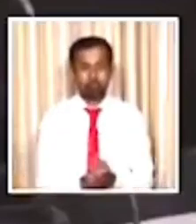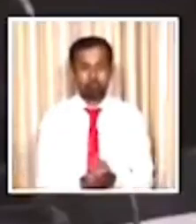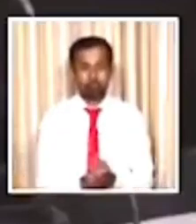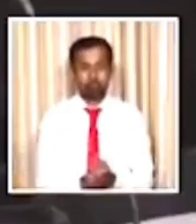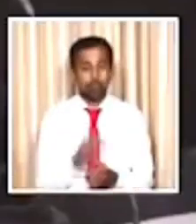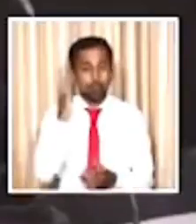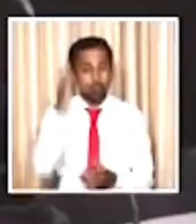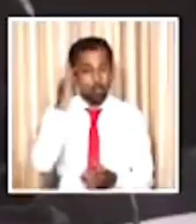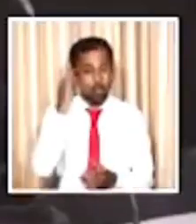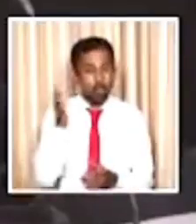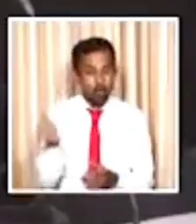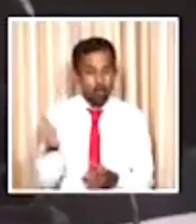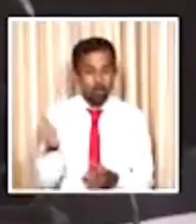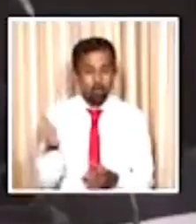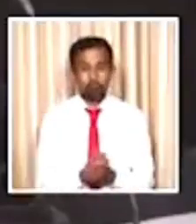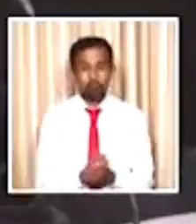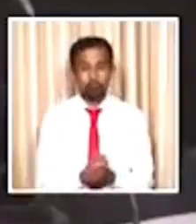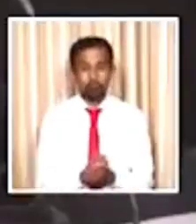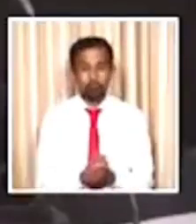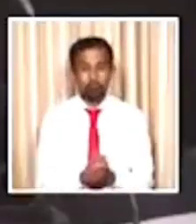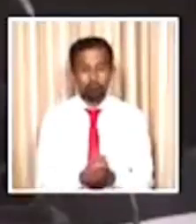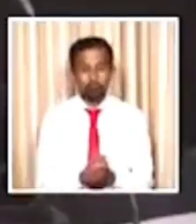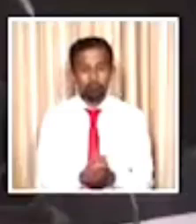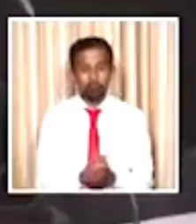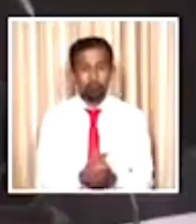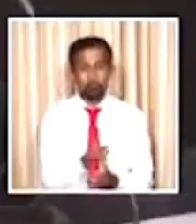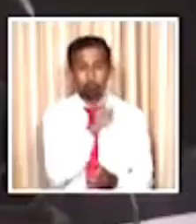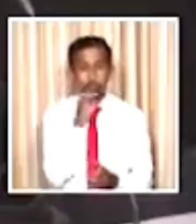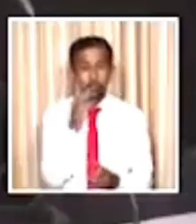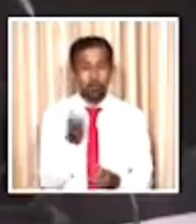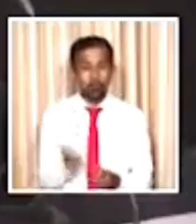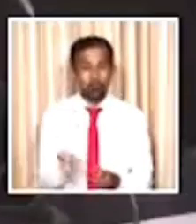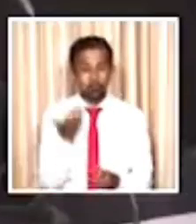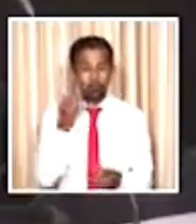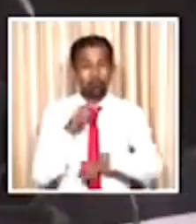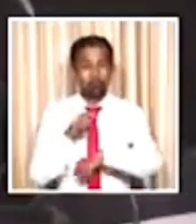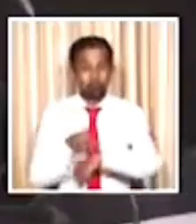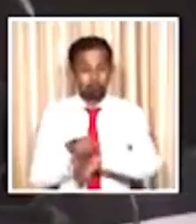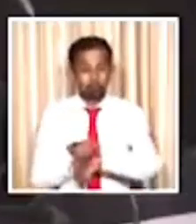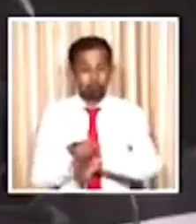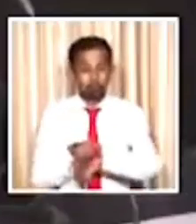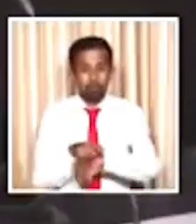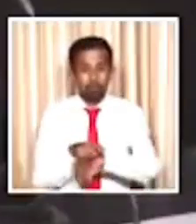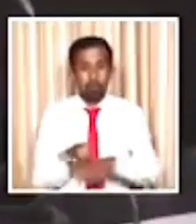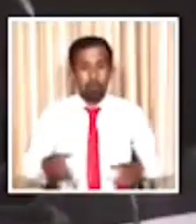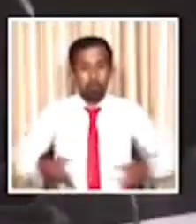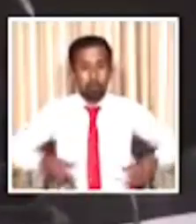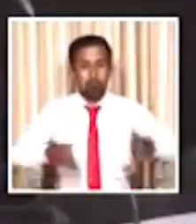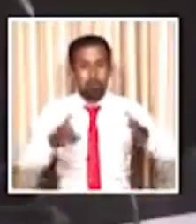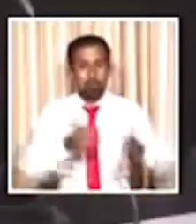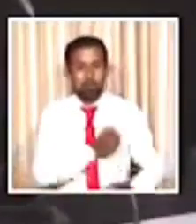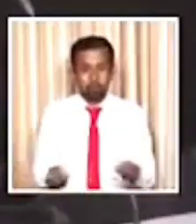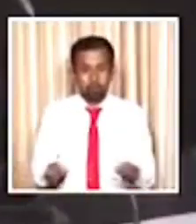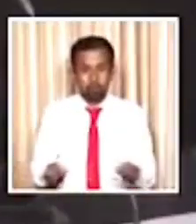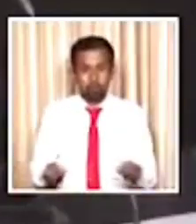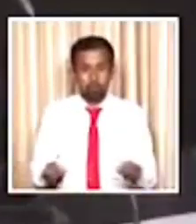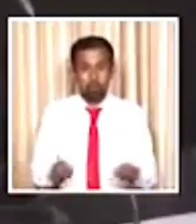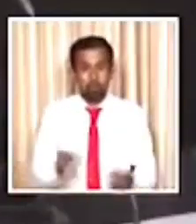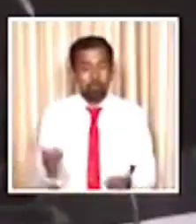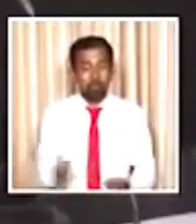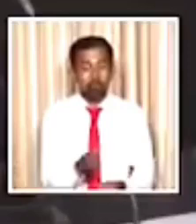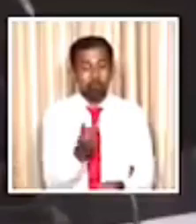இலங்கையில் இடம்பெற்ற கொடூரமான யுத்தத்தில் ஆயிரக்கணக்கான மக்கள் உயிரிழந்தனர். அவர்களை நினைவு கூறுவதற்கான உரிமை அனைவருக்கும்